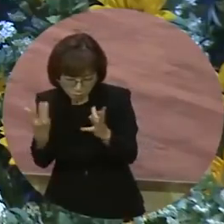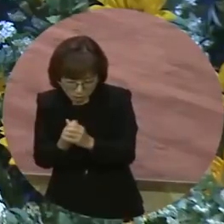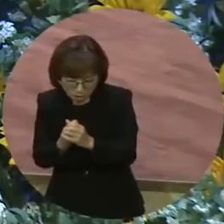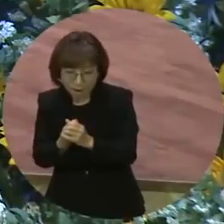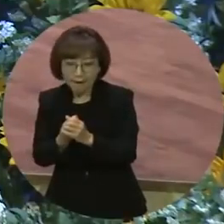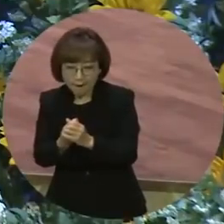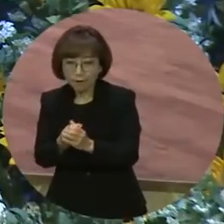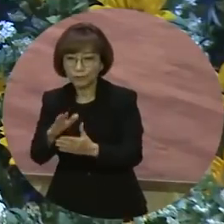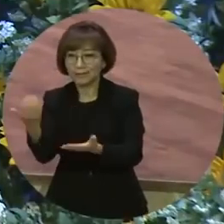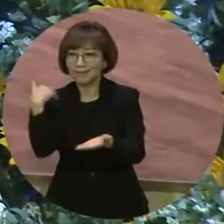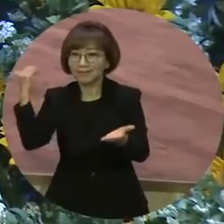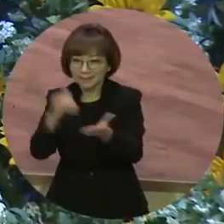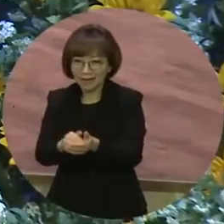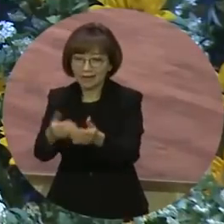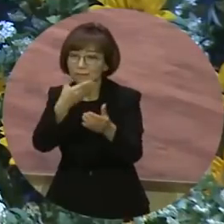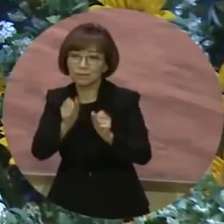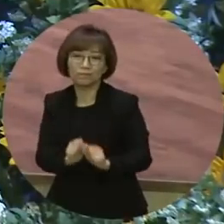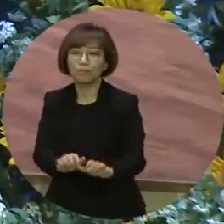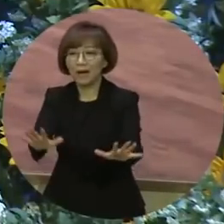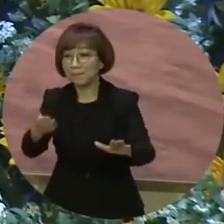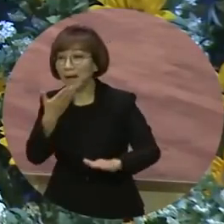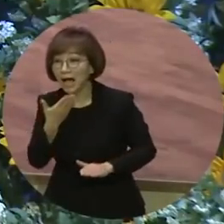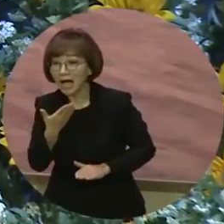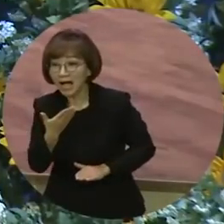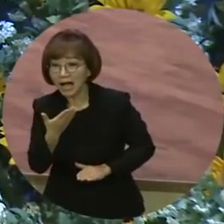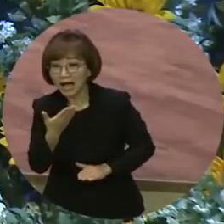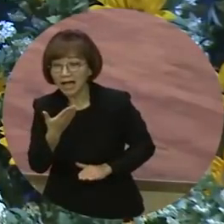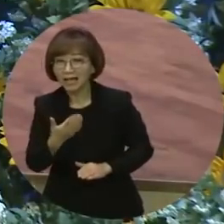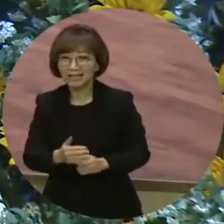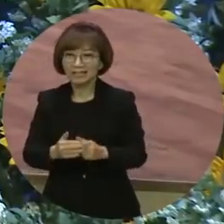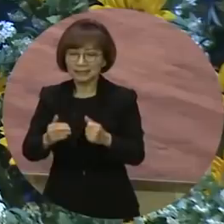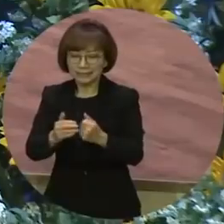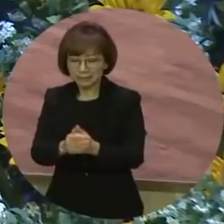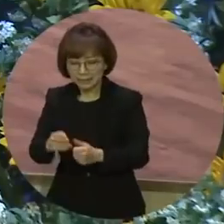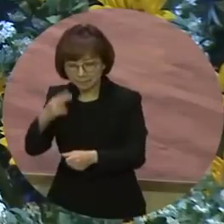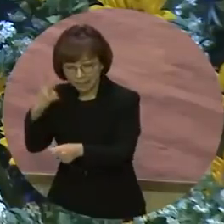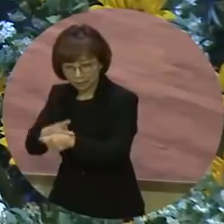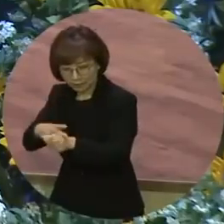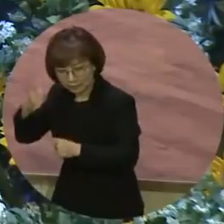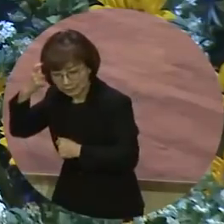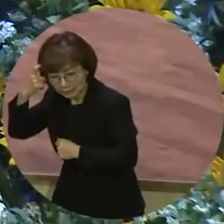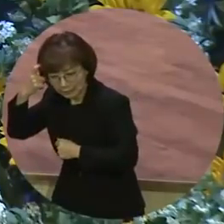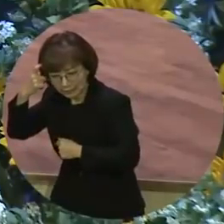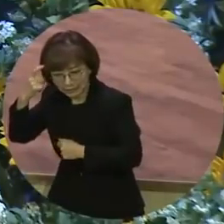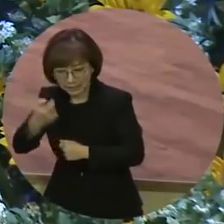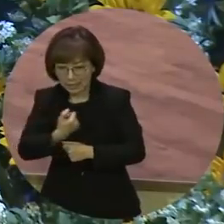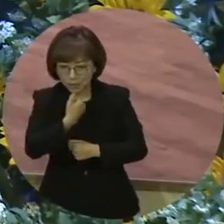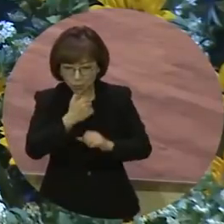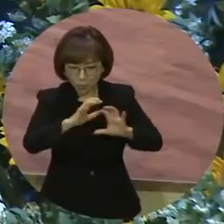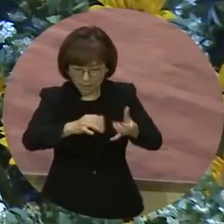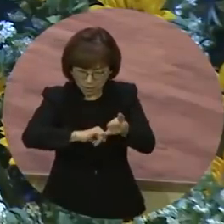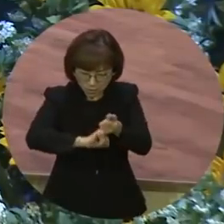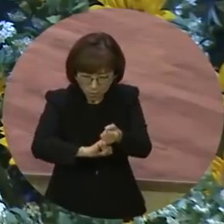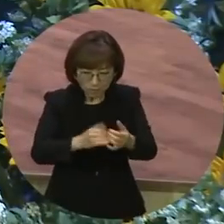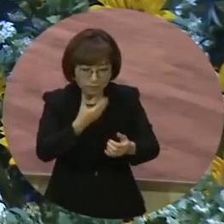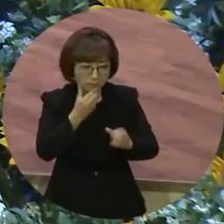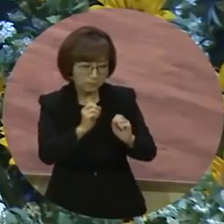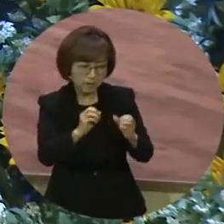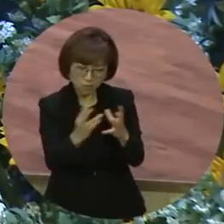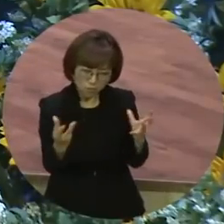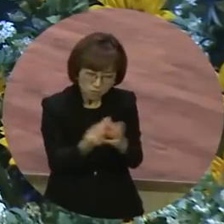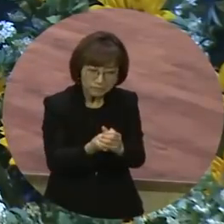가슴을 바울이 가지고 어떻게 하시든지 로마가 복음화되어야 한다.